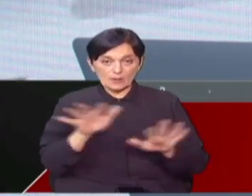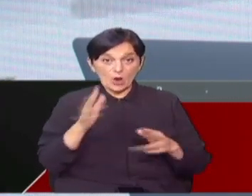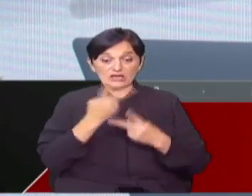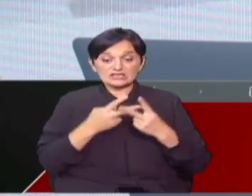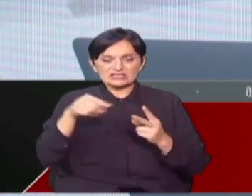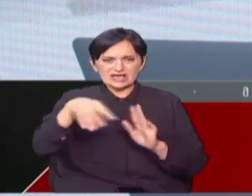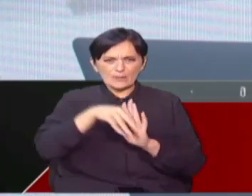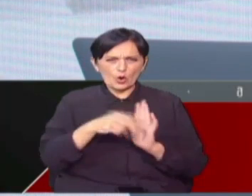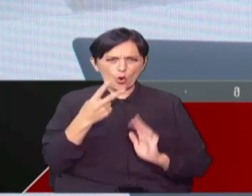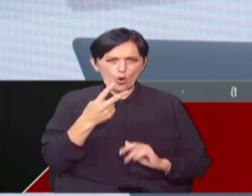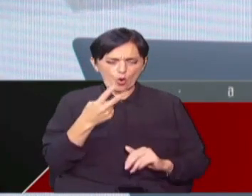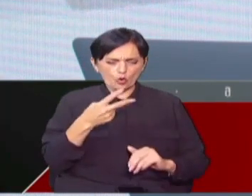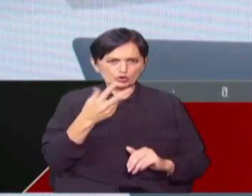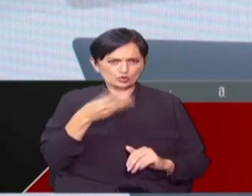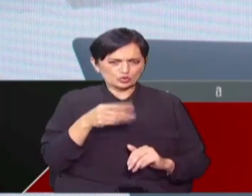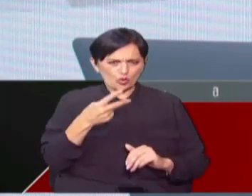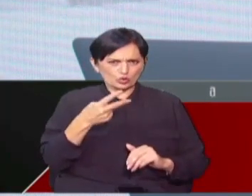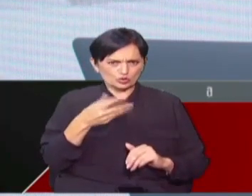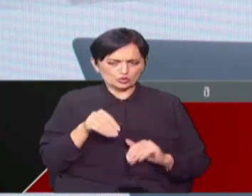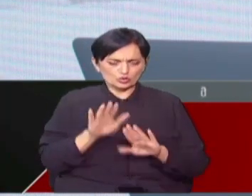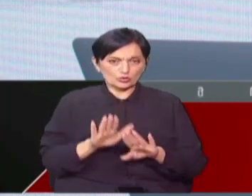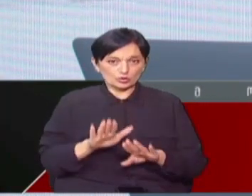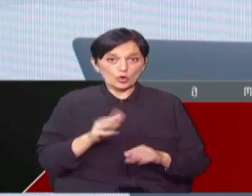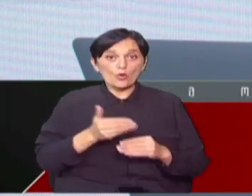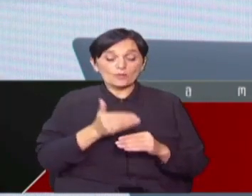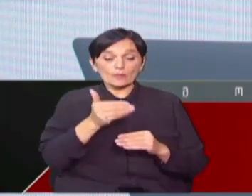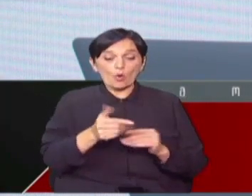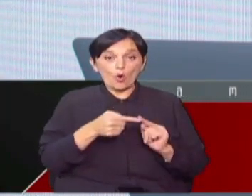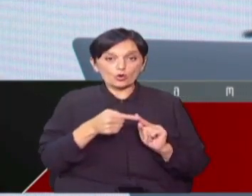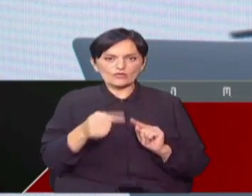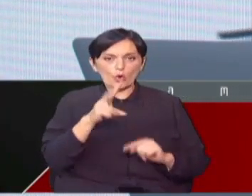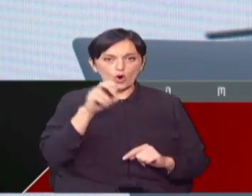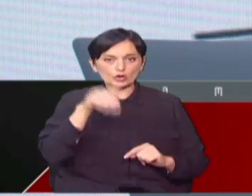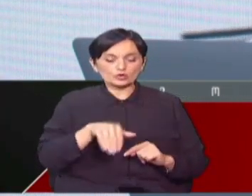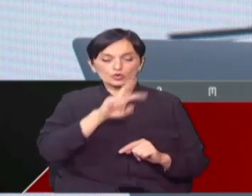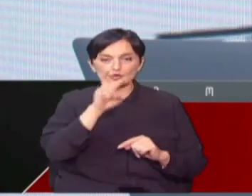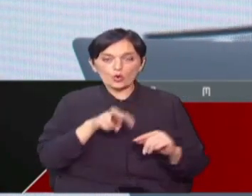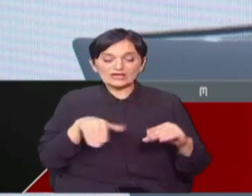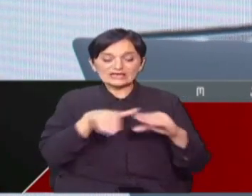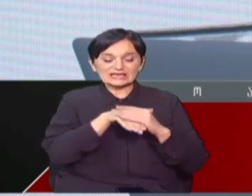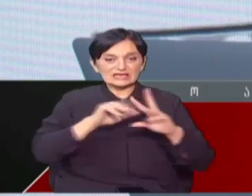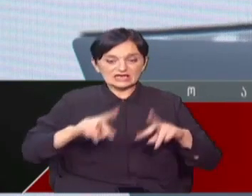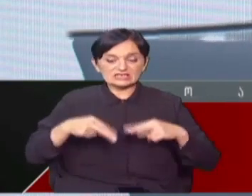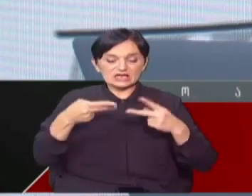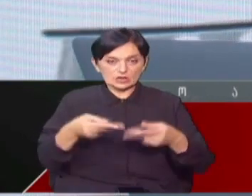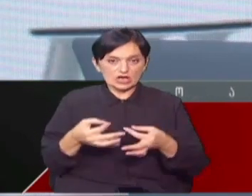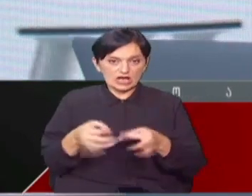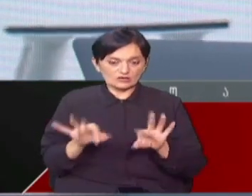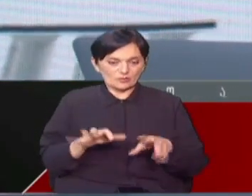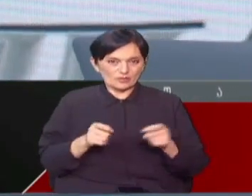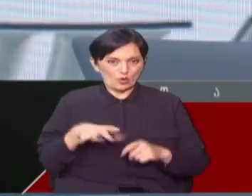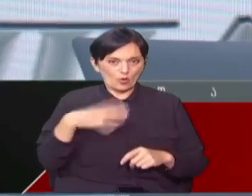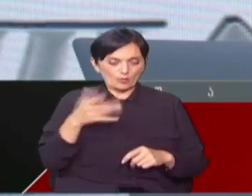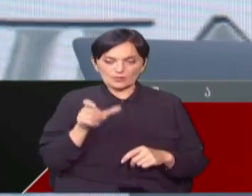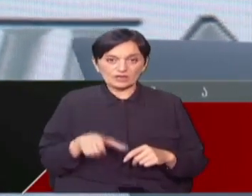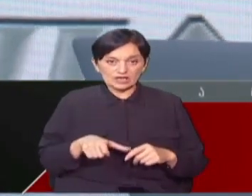საპატიმროში დაახლოებით 20 წუთი გაატარა. მოგვიანებით ყოფილი პრეზიდენტი საპატიმროდან 200,000 დოლარიანი გირაოს სანაცვლოდ გაათავისუფლეს.